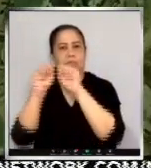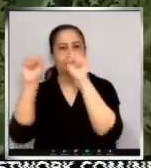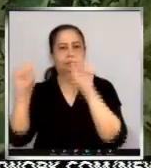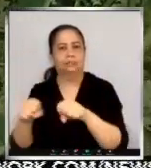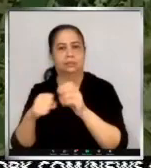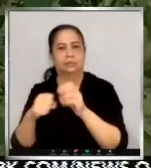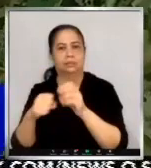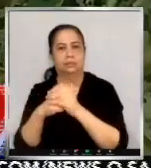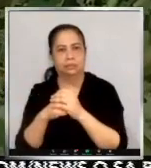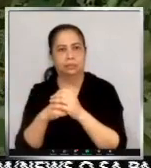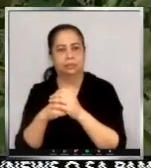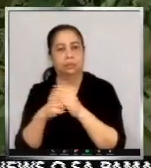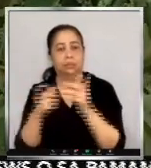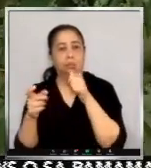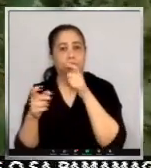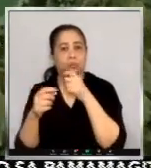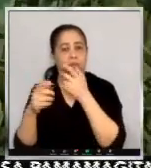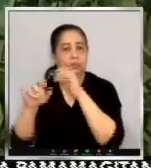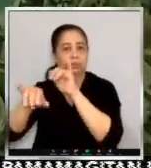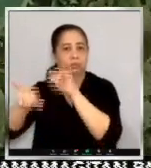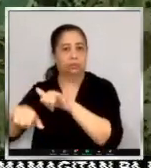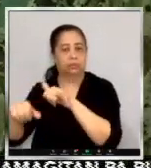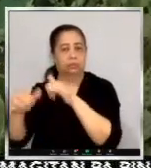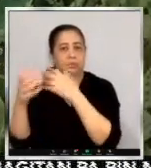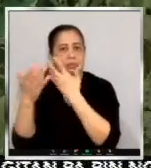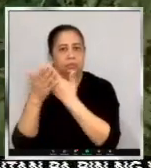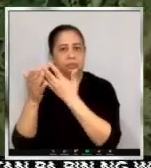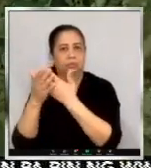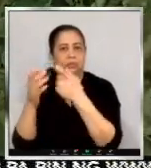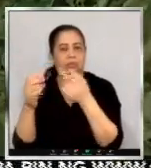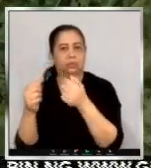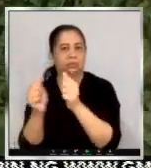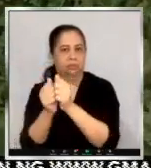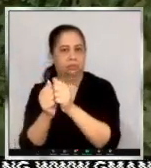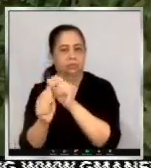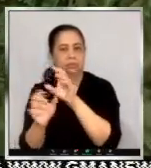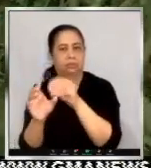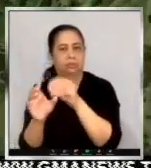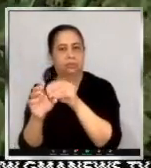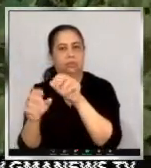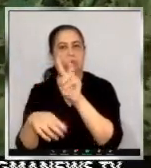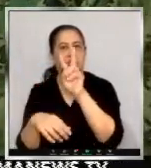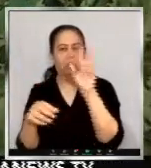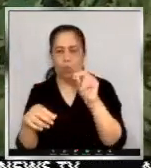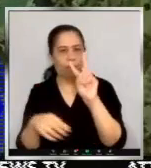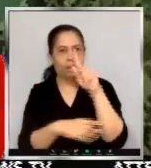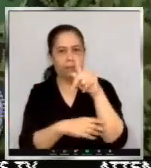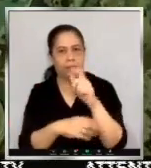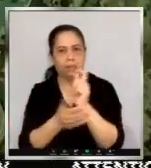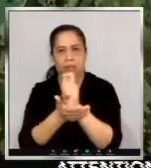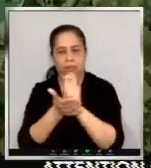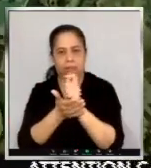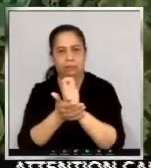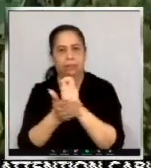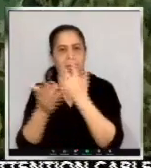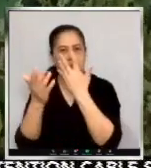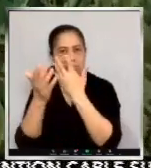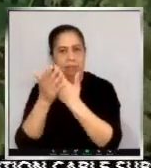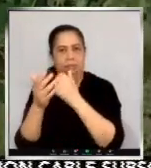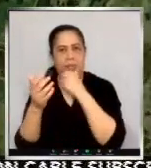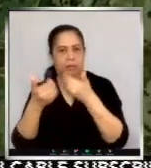namin, the same din sa kanya. So, no VIP treatment. Yung selda niya, hindi nakahiwalay. Sama-sama sila